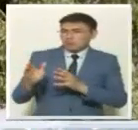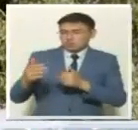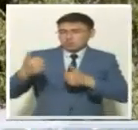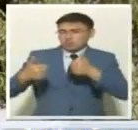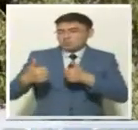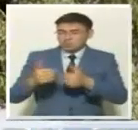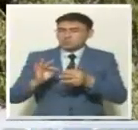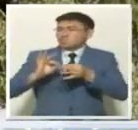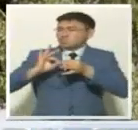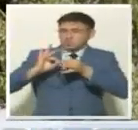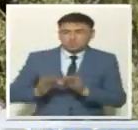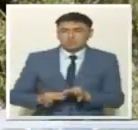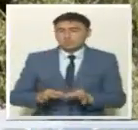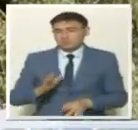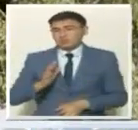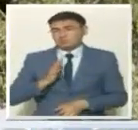Было настолько сложно, просто аж